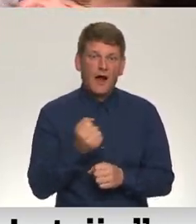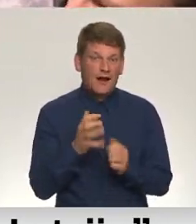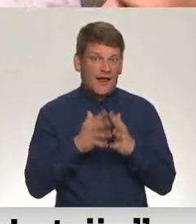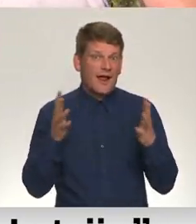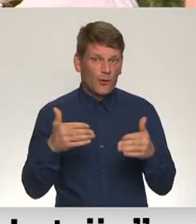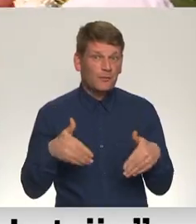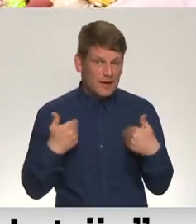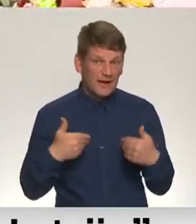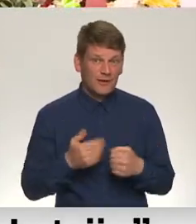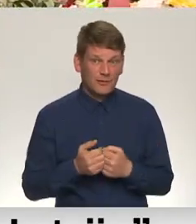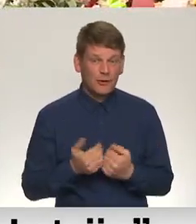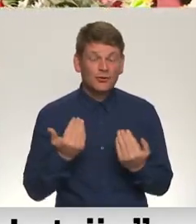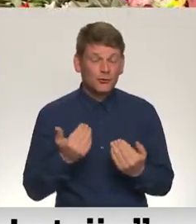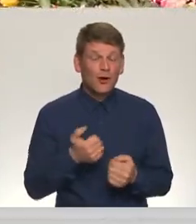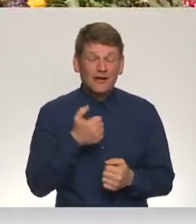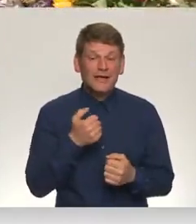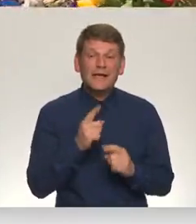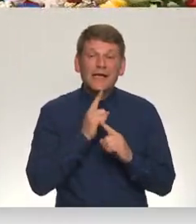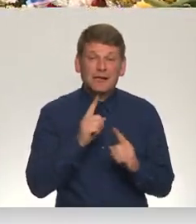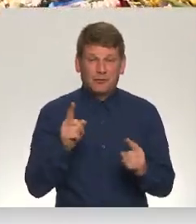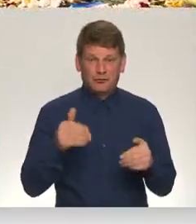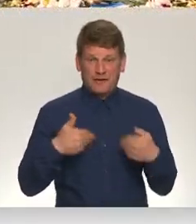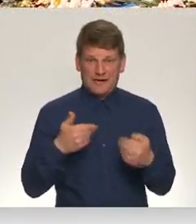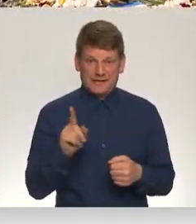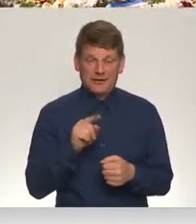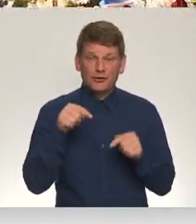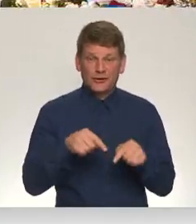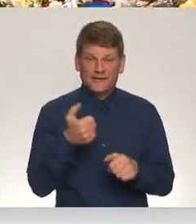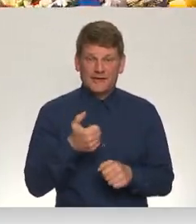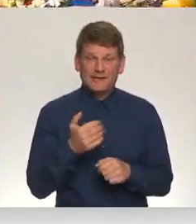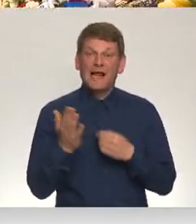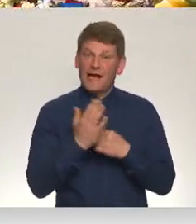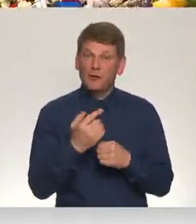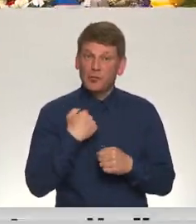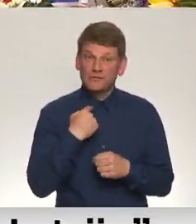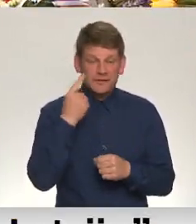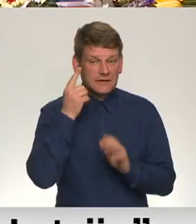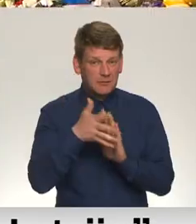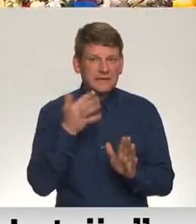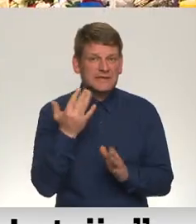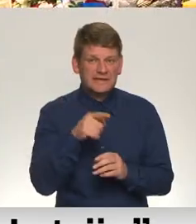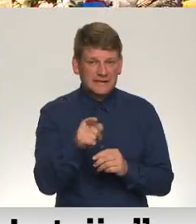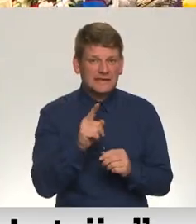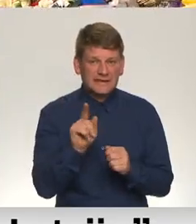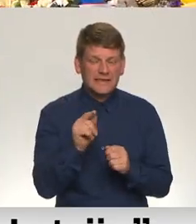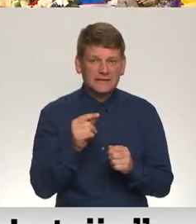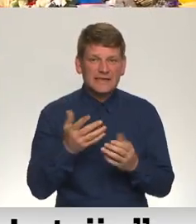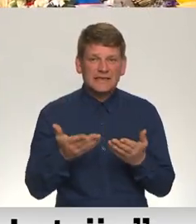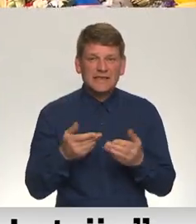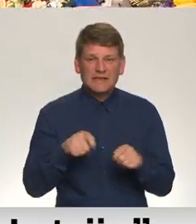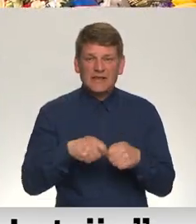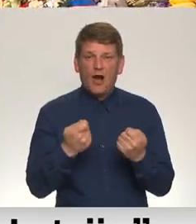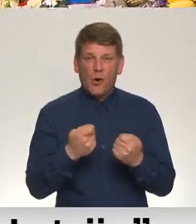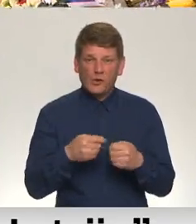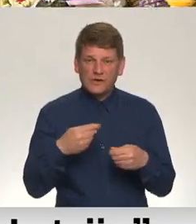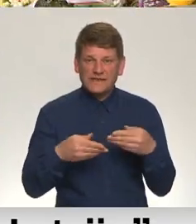prieku. Šogad īpaši prieks ir. Šis gads liek mums saprast, cik tas ir trausli. Un tādēļ